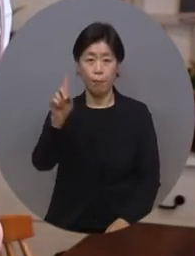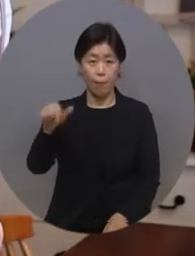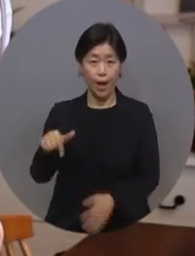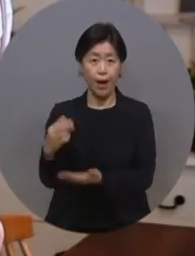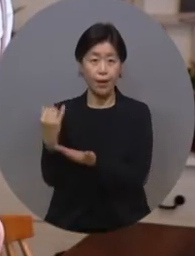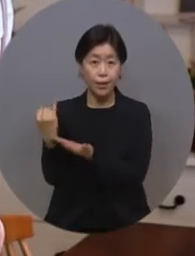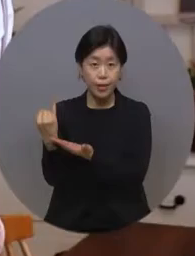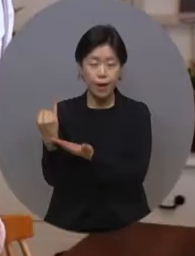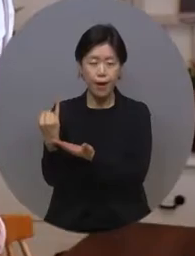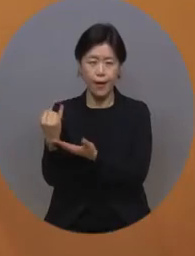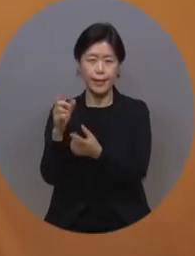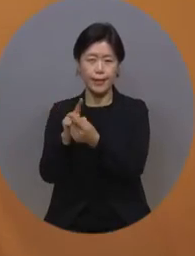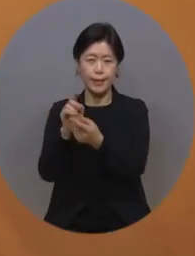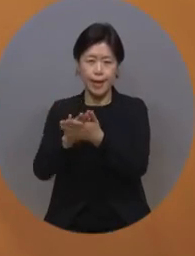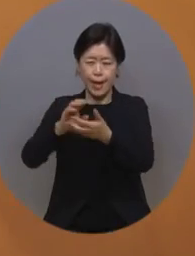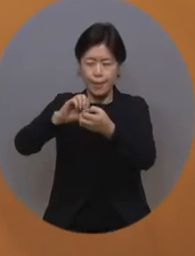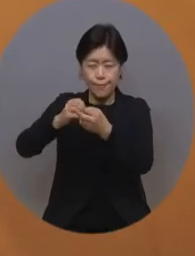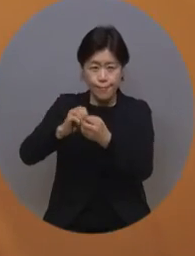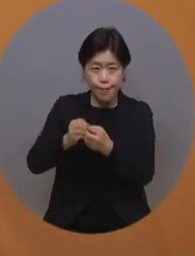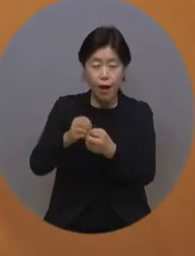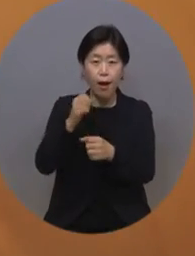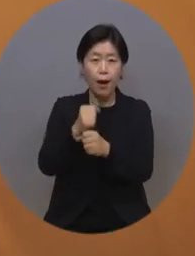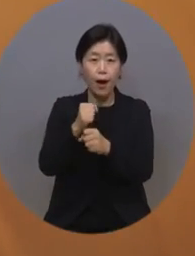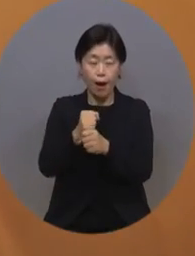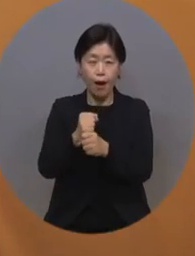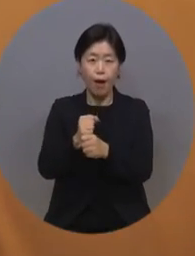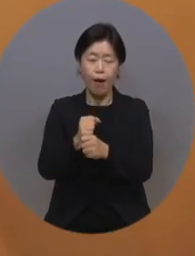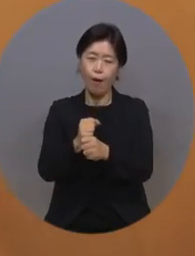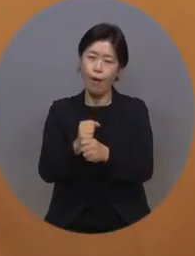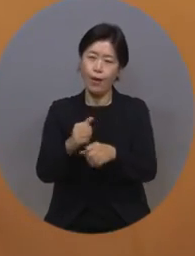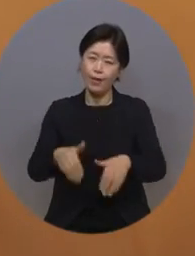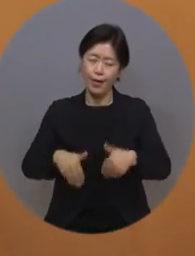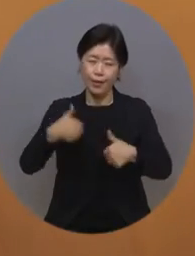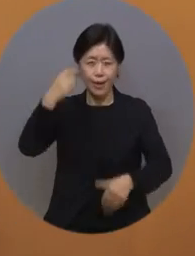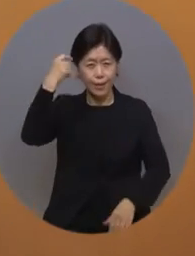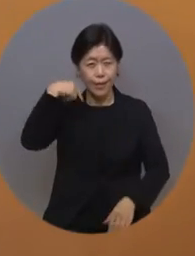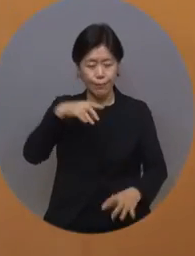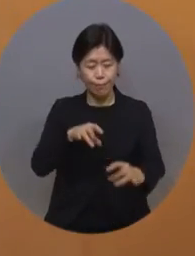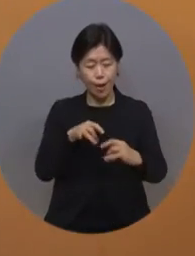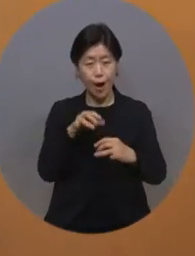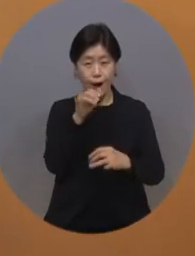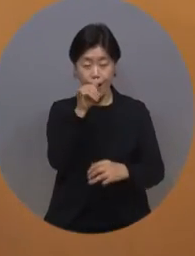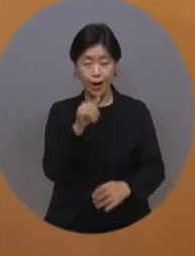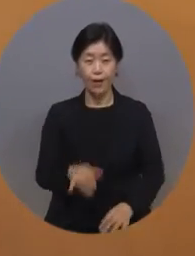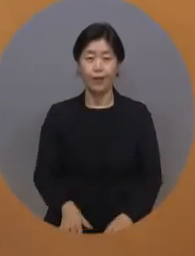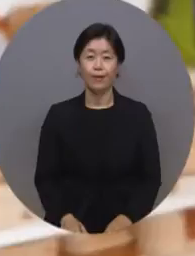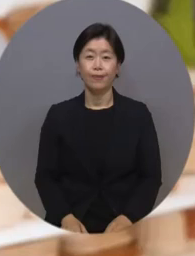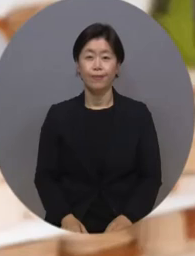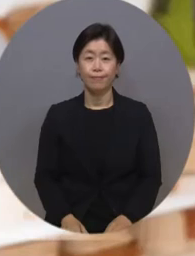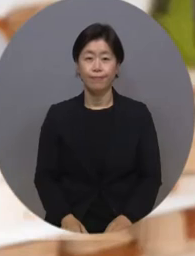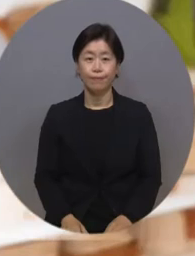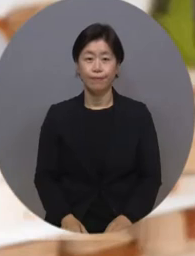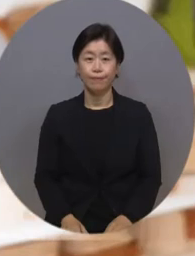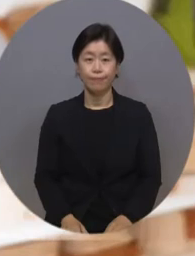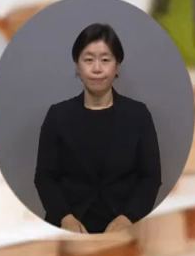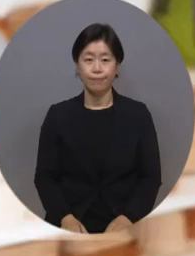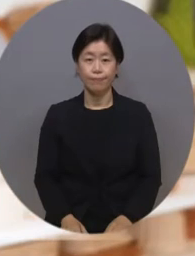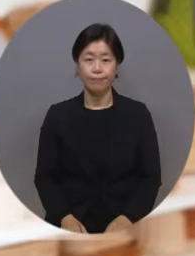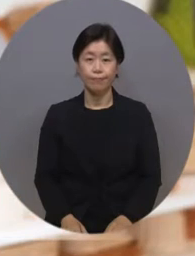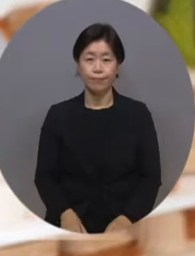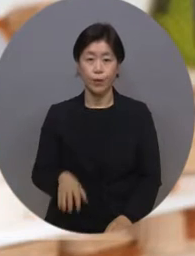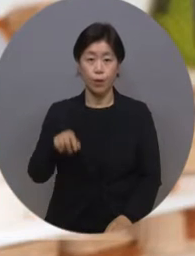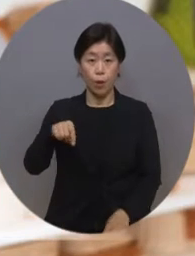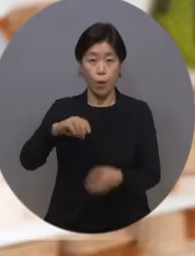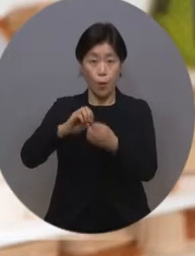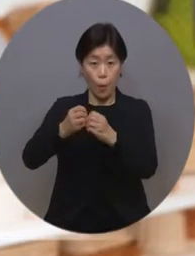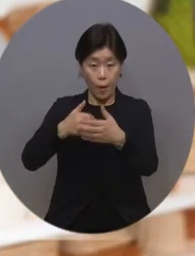작가의 손길을 거쳐 등나무 줄기 특유의 질감을 선보여 눈길을 사로잡습니다. 저희 그대의 라탄